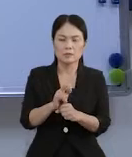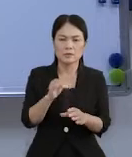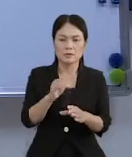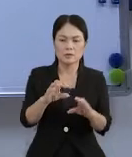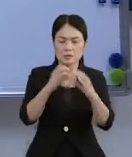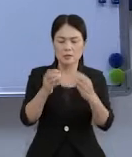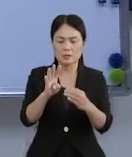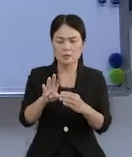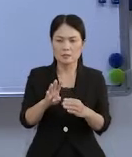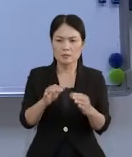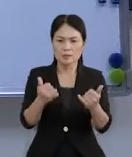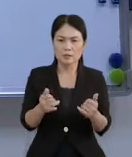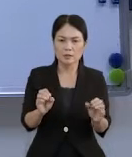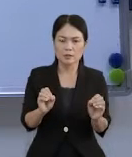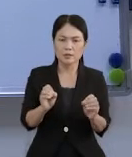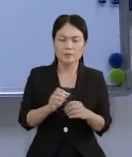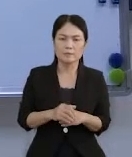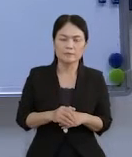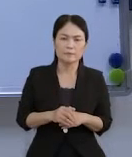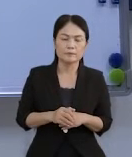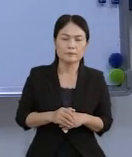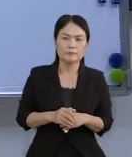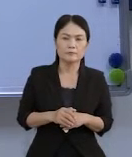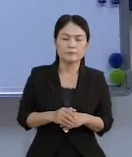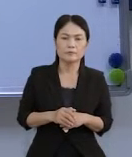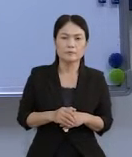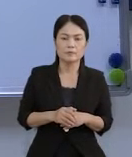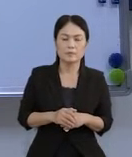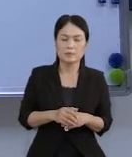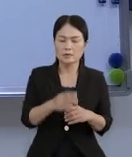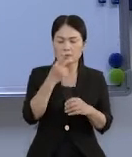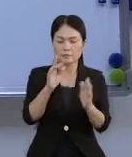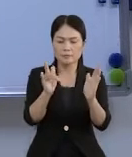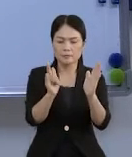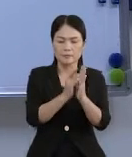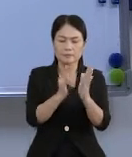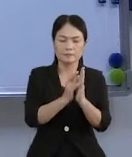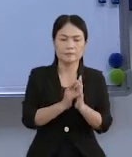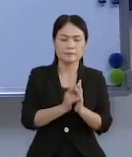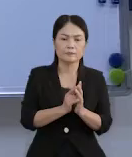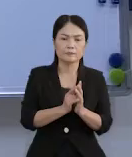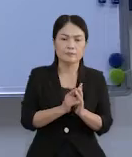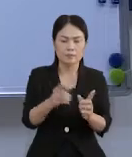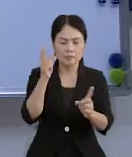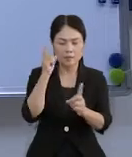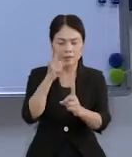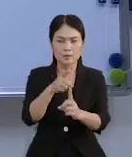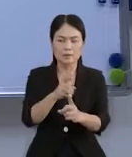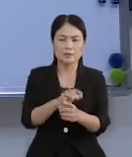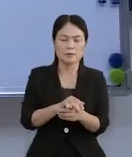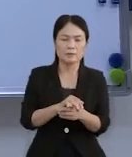nâu thân ạ tị buôn dương nị tì. Chà nhưng dương xong mơ từ bà nhạc bỏ dương. Đa âm bầy.